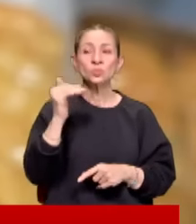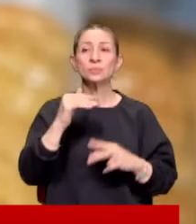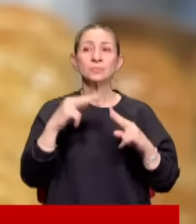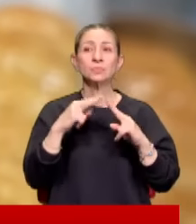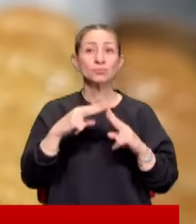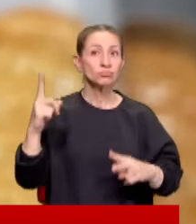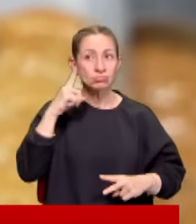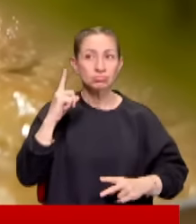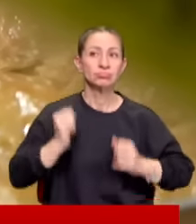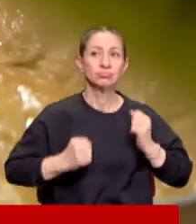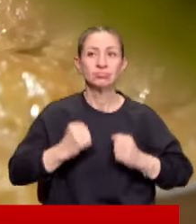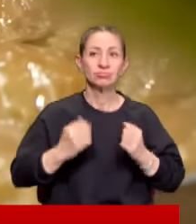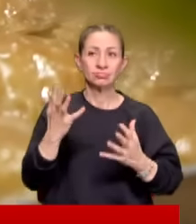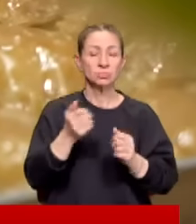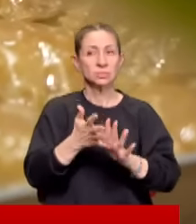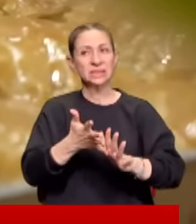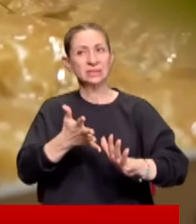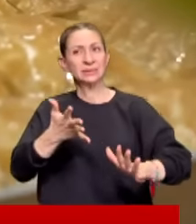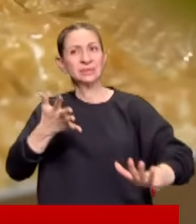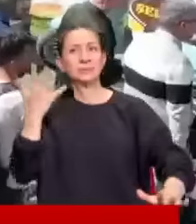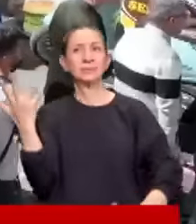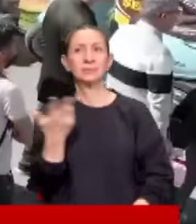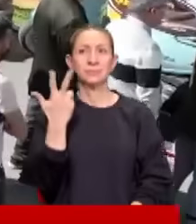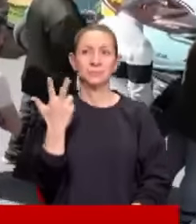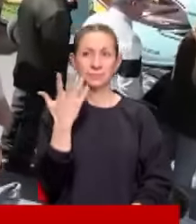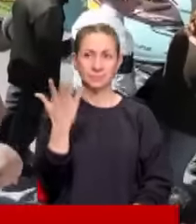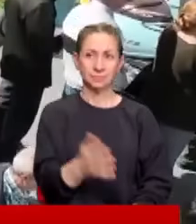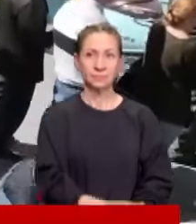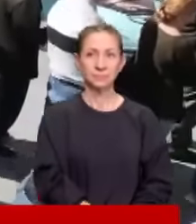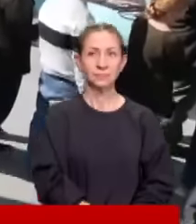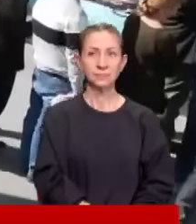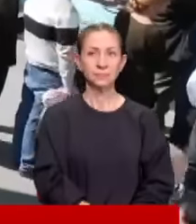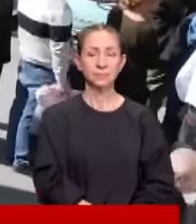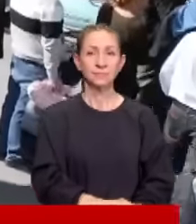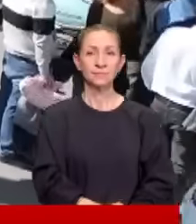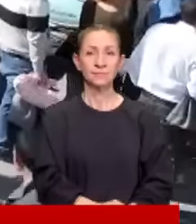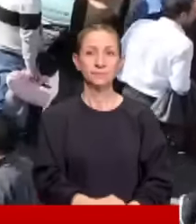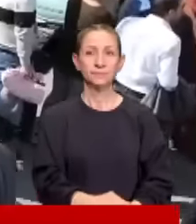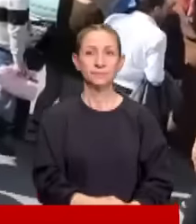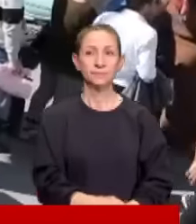baklavayı duyansa koştu. Kuyruğun ucu bucağı gözükmedi.